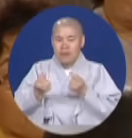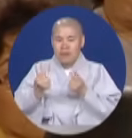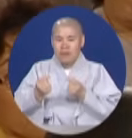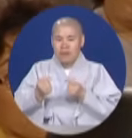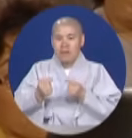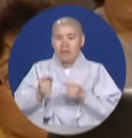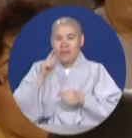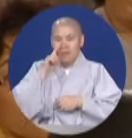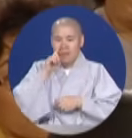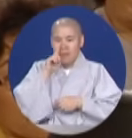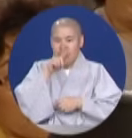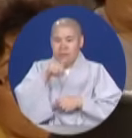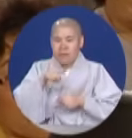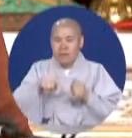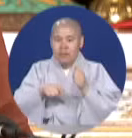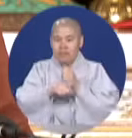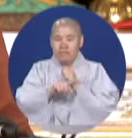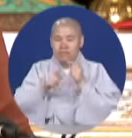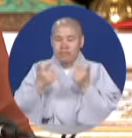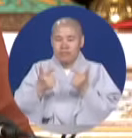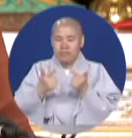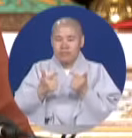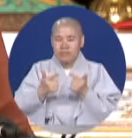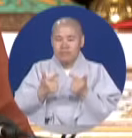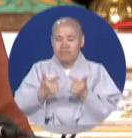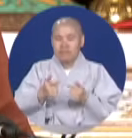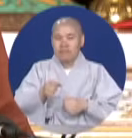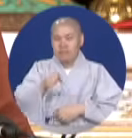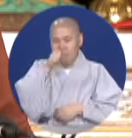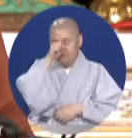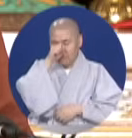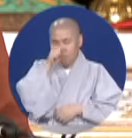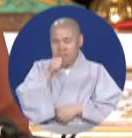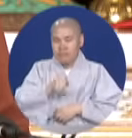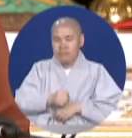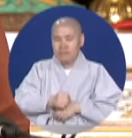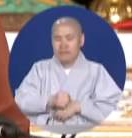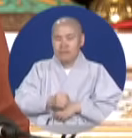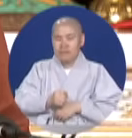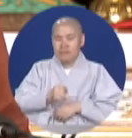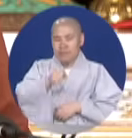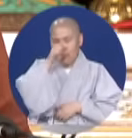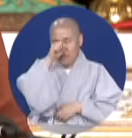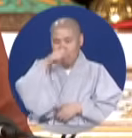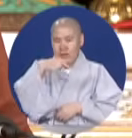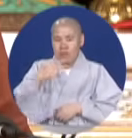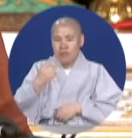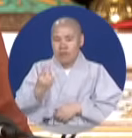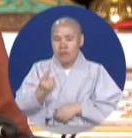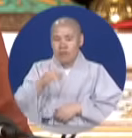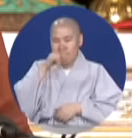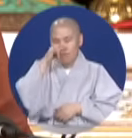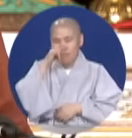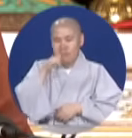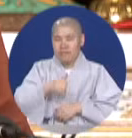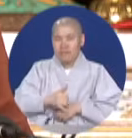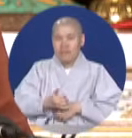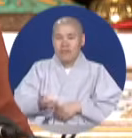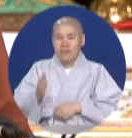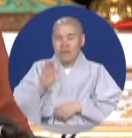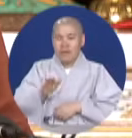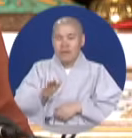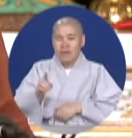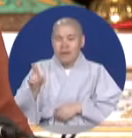그게 나쁜 게 아니에요. 분명히 좋습니다. 좋은 게 있습니다.